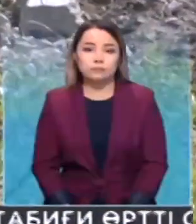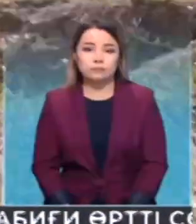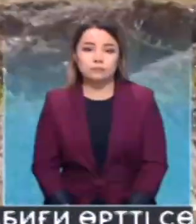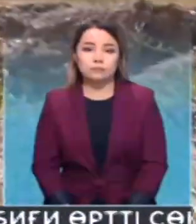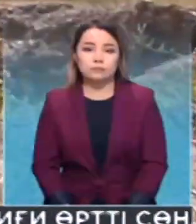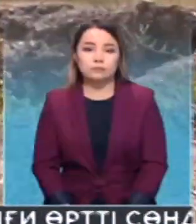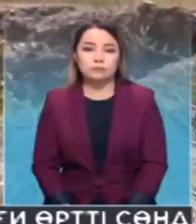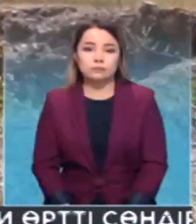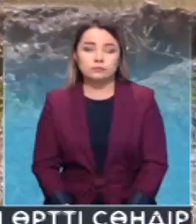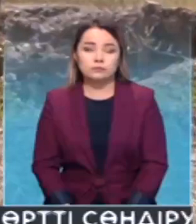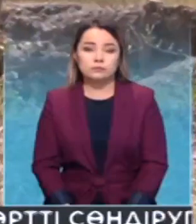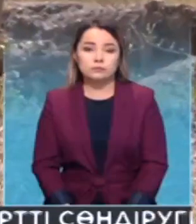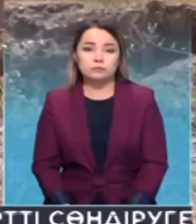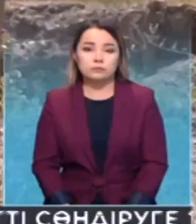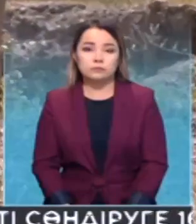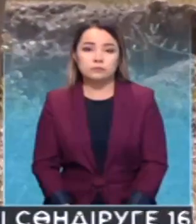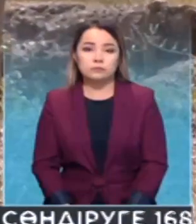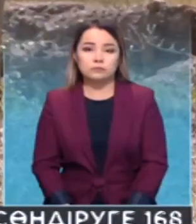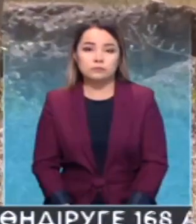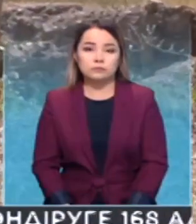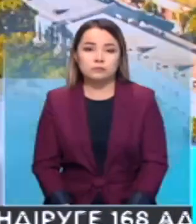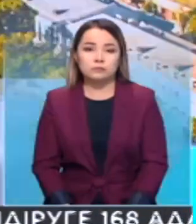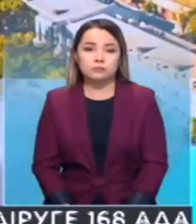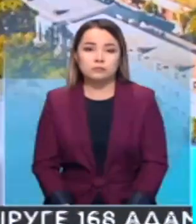Қазақстан ұлттық арнасы, Астана.